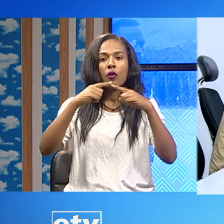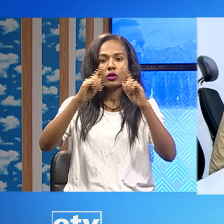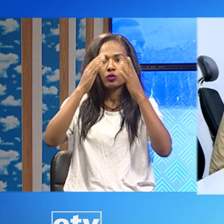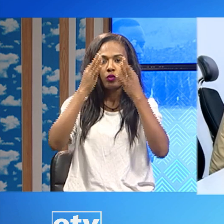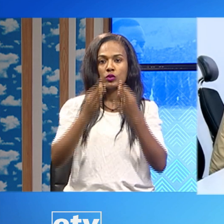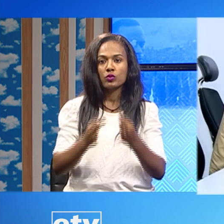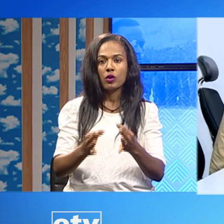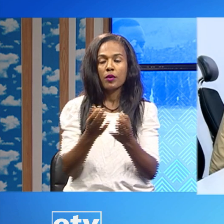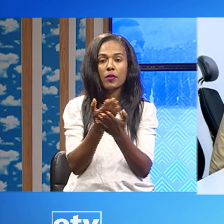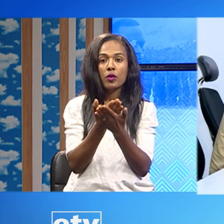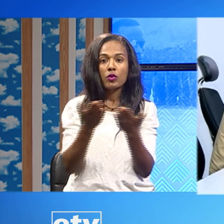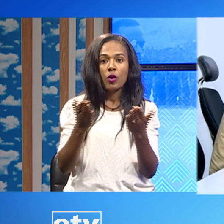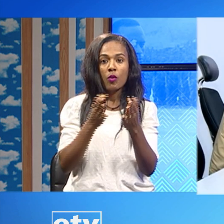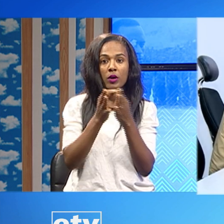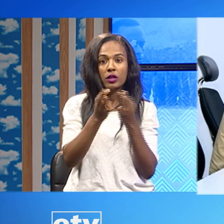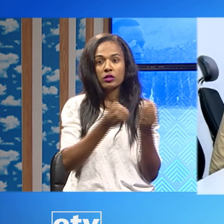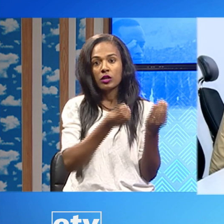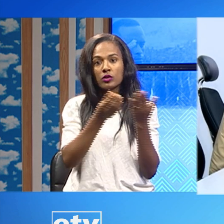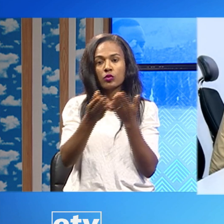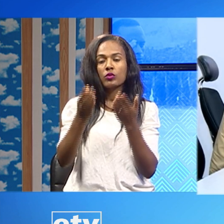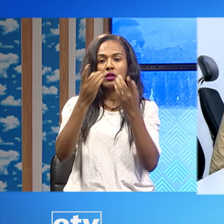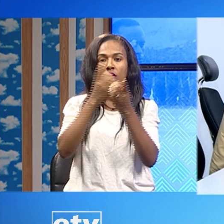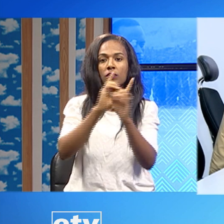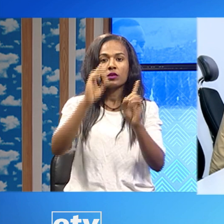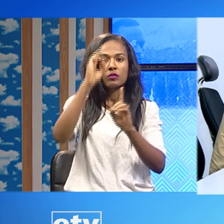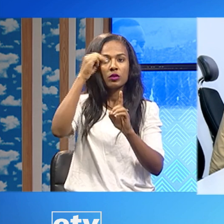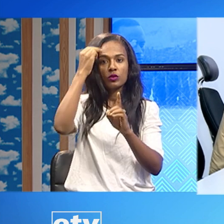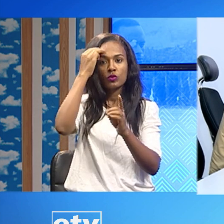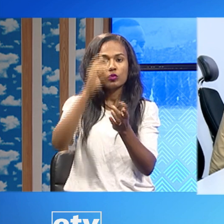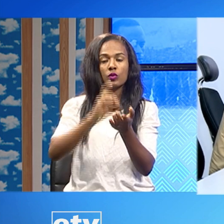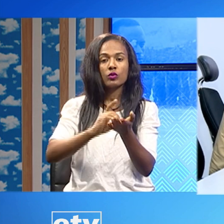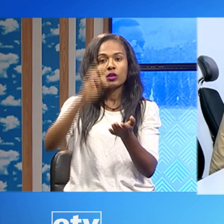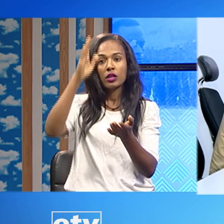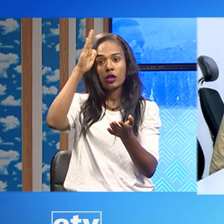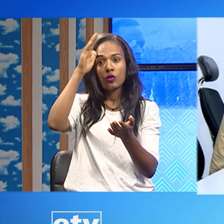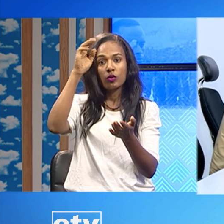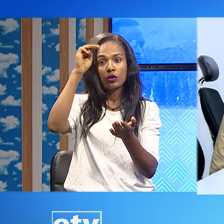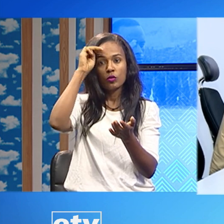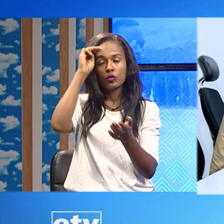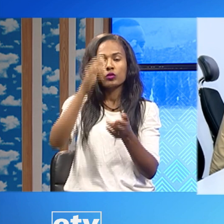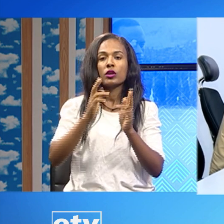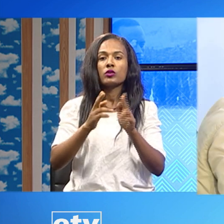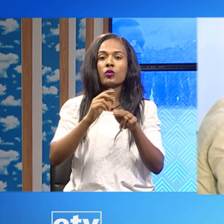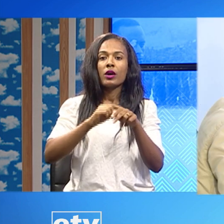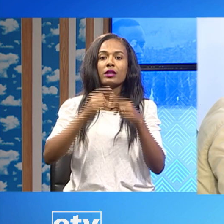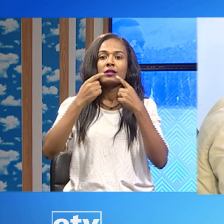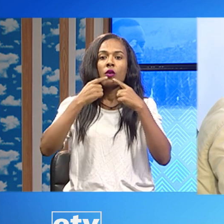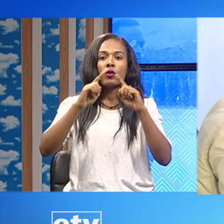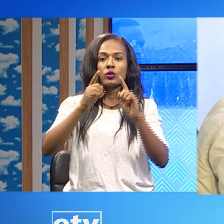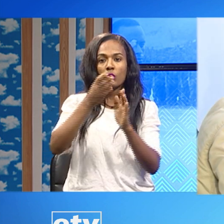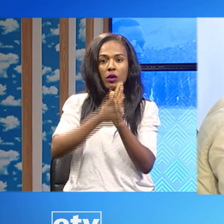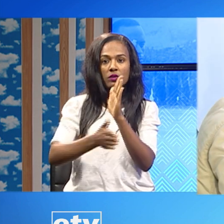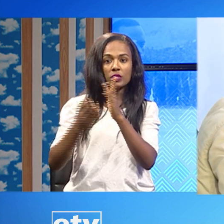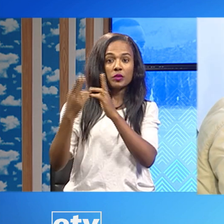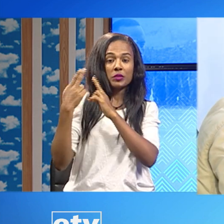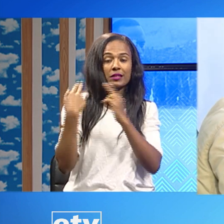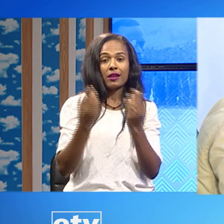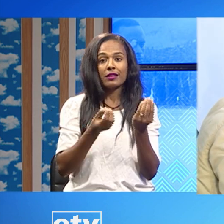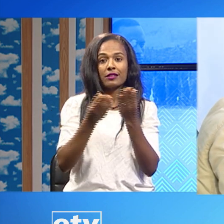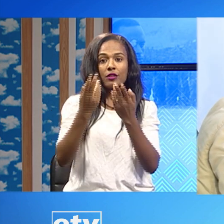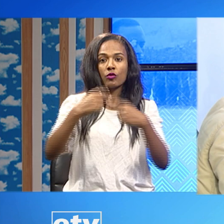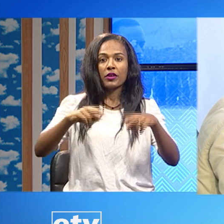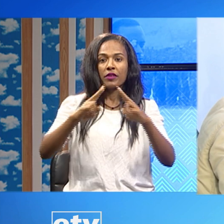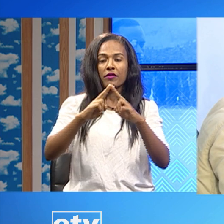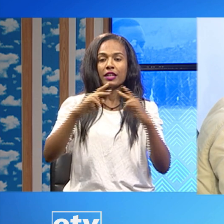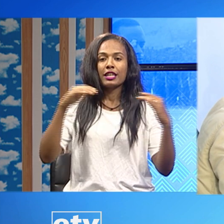ወስኗል። በጉዳዩ ዙሪያ መግለጫ የሰጡት የፍትህ ሚኒስትሩ ዶክተር ጌዲዮን ጢሞቴዎስ የአስቸኳይ ጊዜ አዋጁን የማስፈጸም ስልጣን የተሰጠው